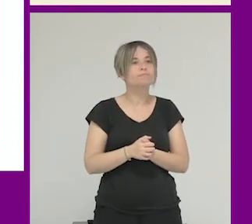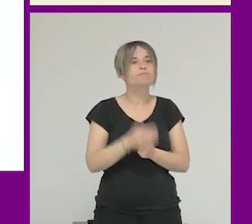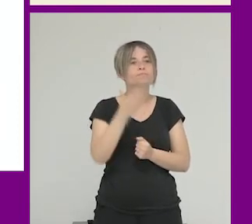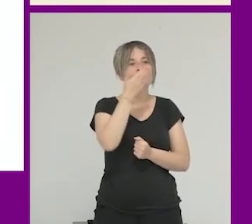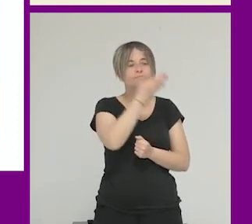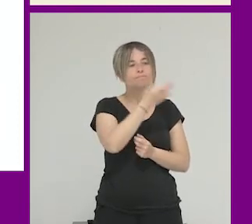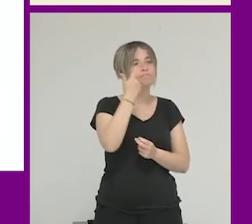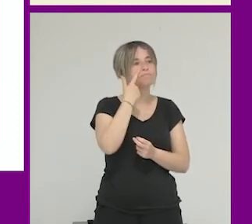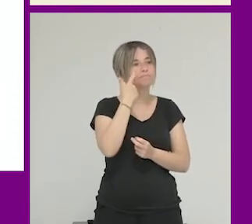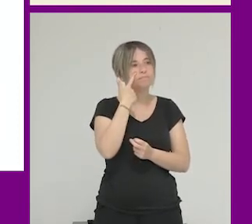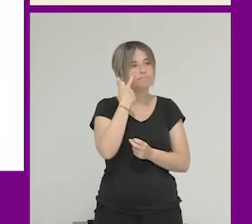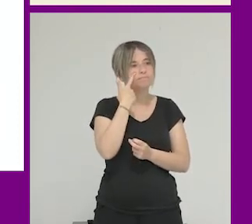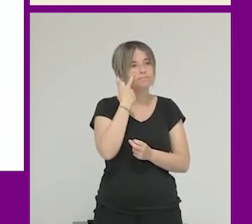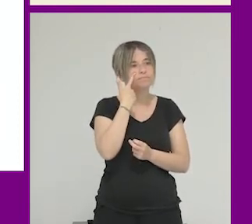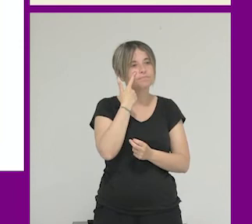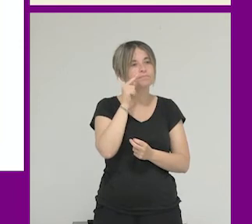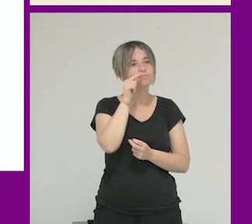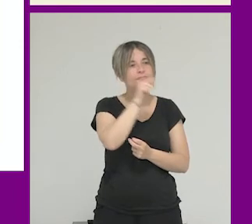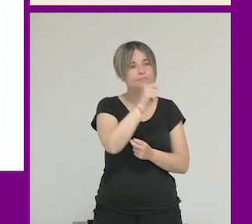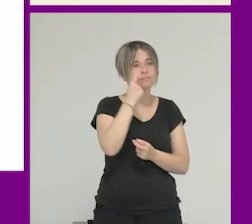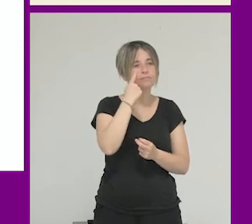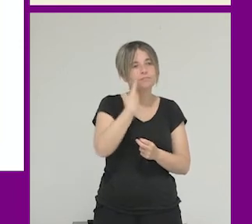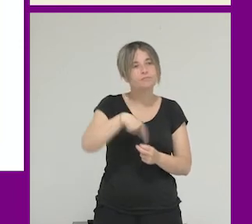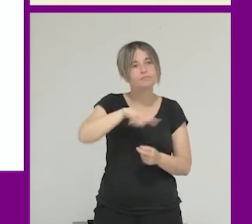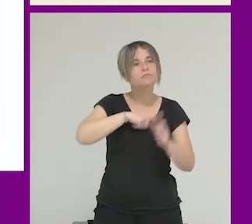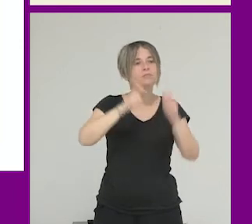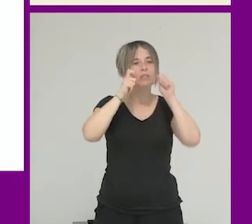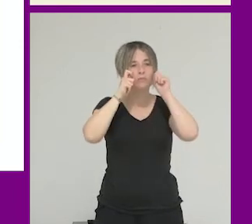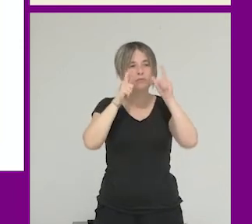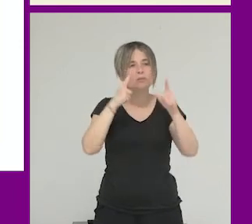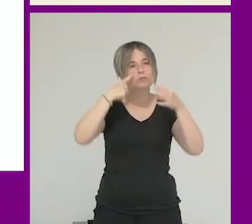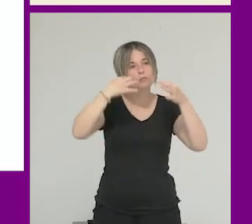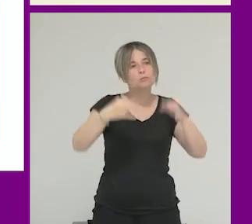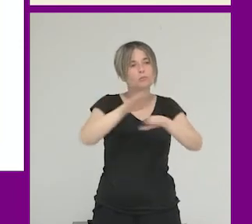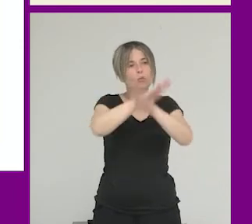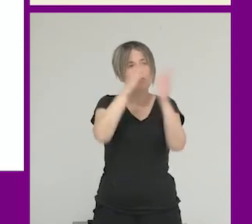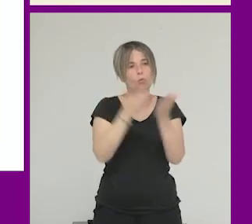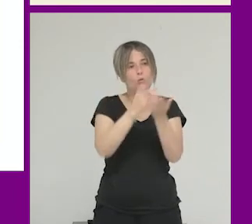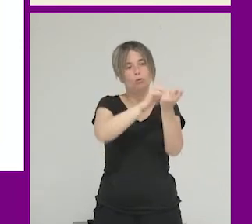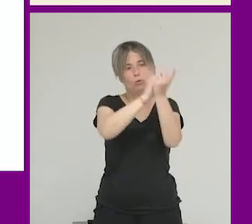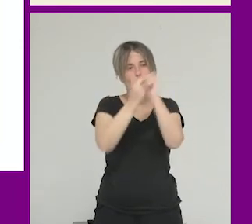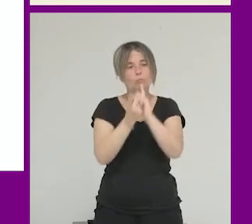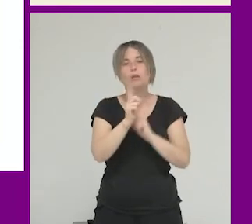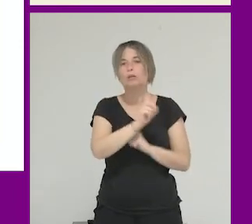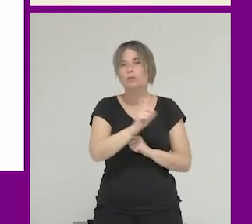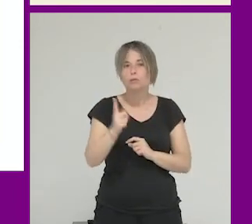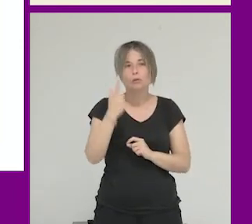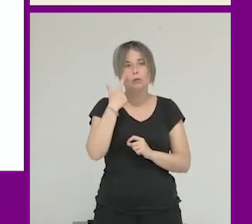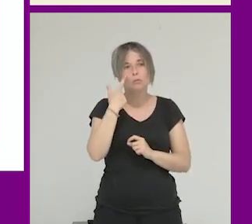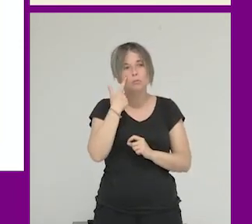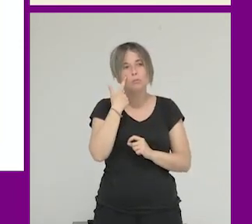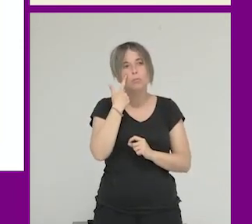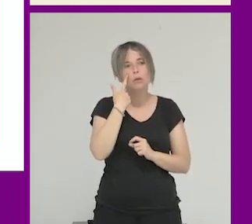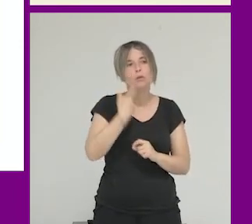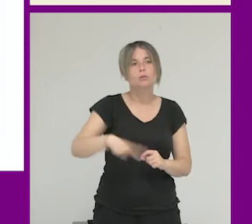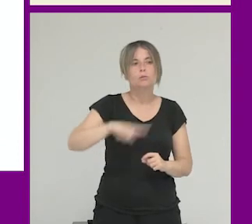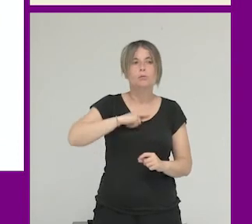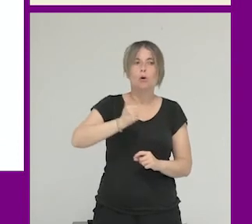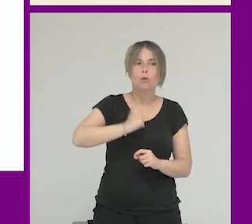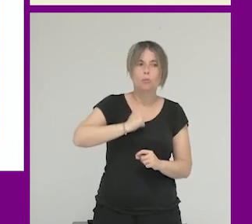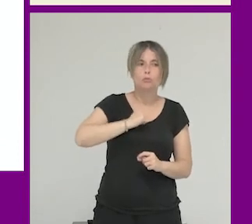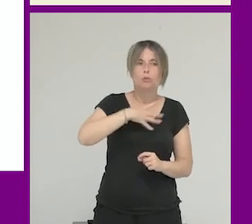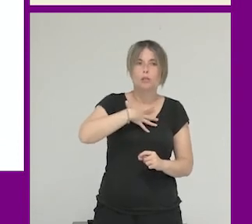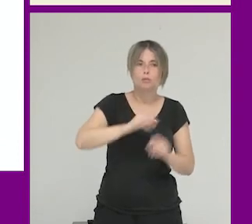bueno, batzuntan bai kontutan hartu behar dugu, ez gatozela beti mundu aldatzera, baina bai dela aukera bat daukaguna,